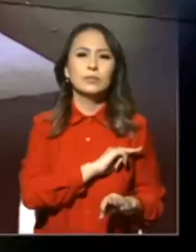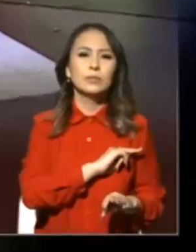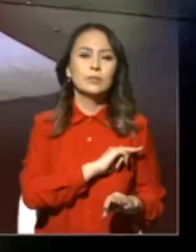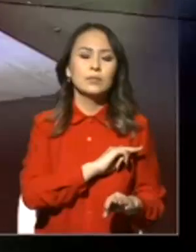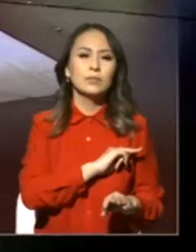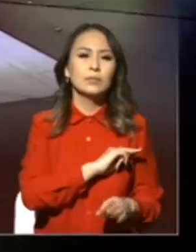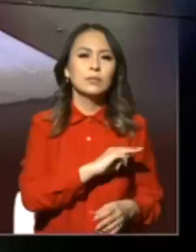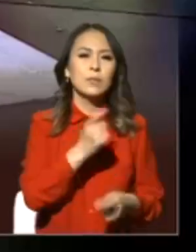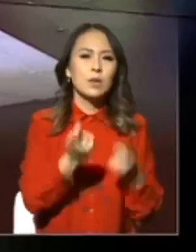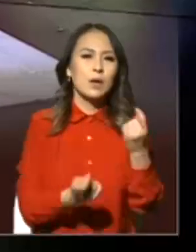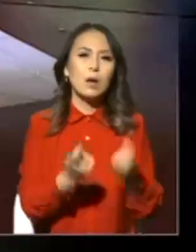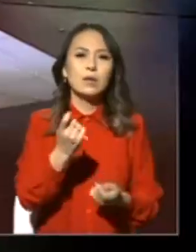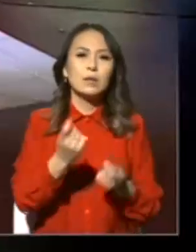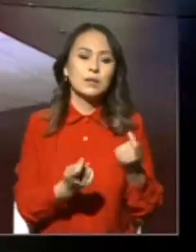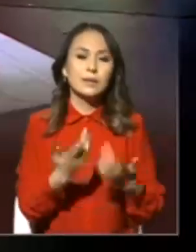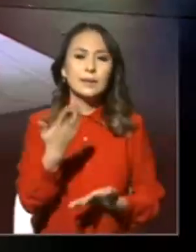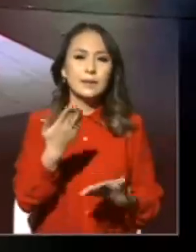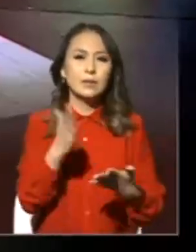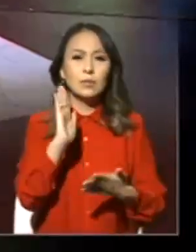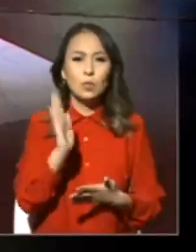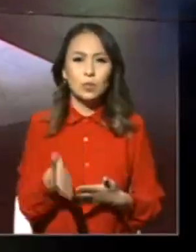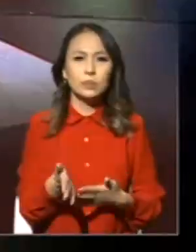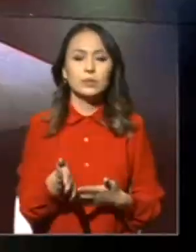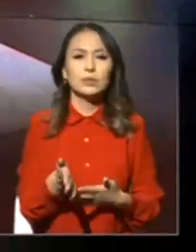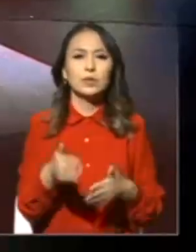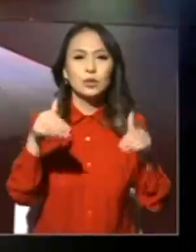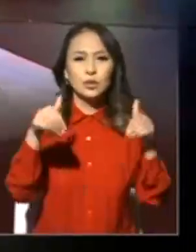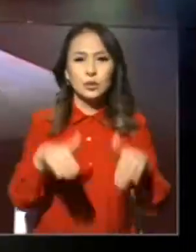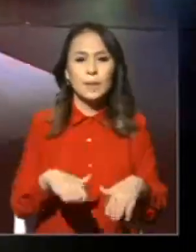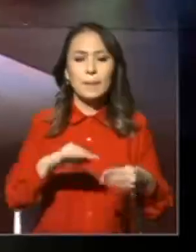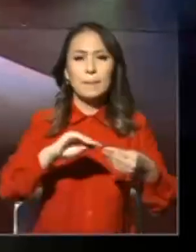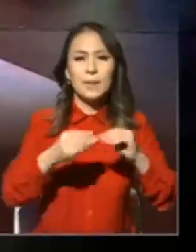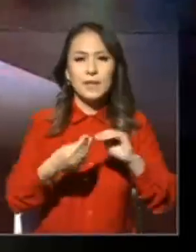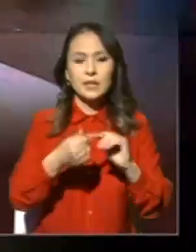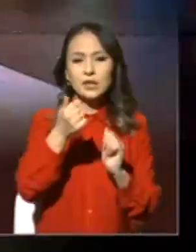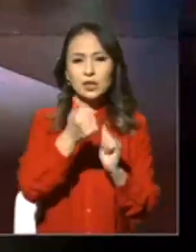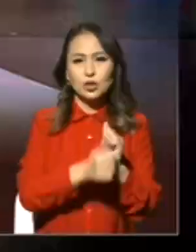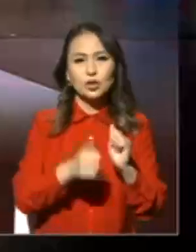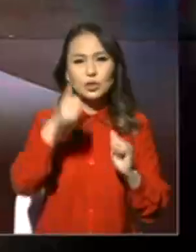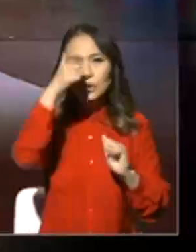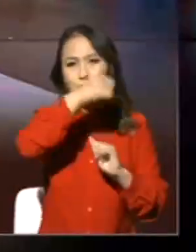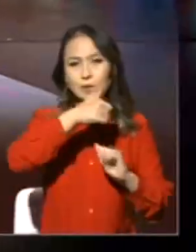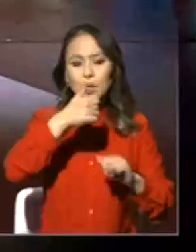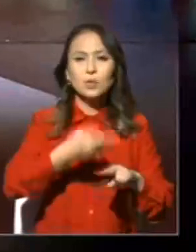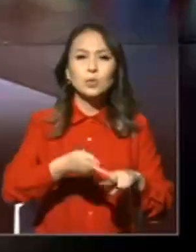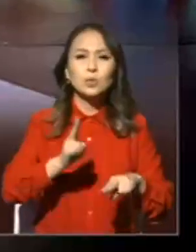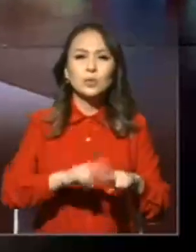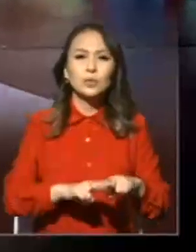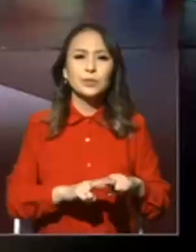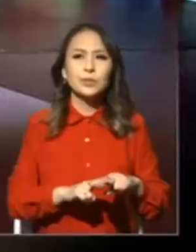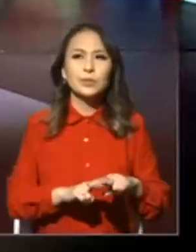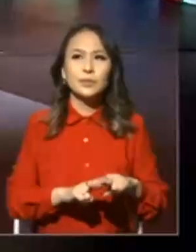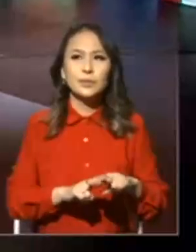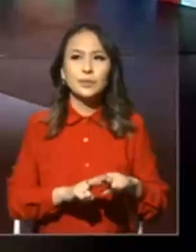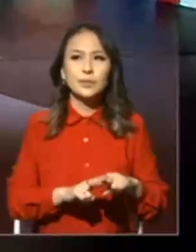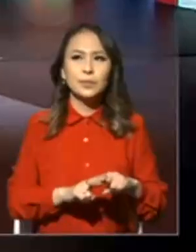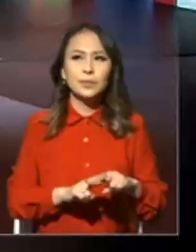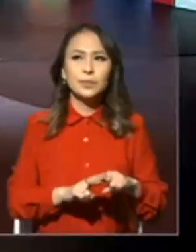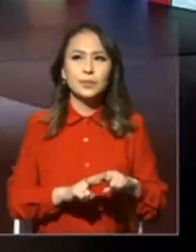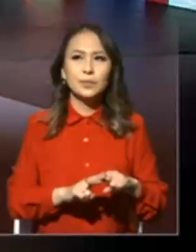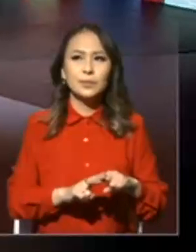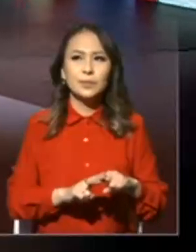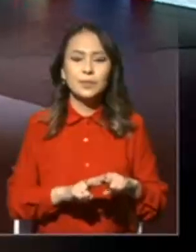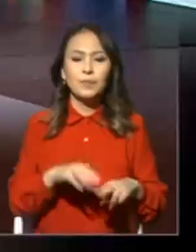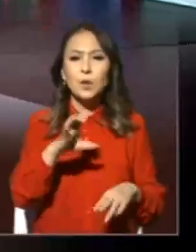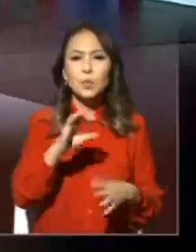арзатталған дизель отындығы болса, ол енді шешілетін мәселе, жылда шешілетін мәселе, сондықтан оларға субсидия қарастырылған ғой сізде.